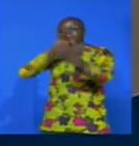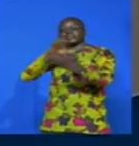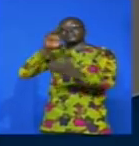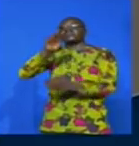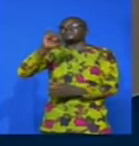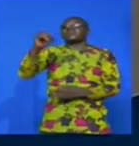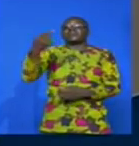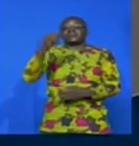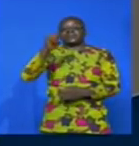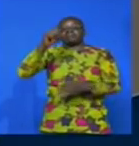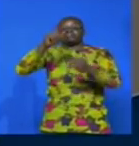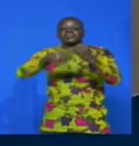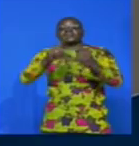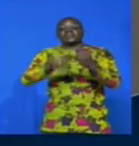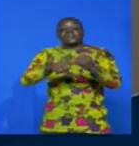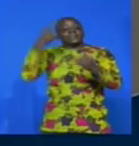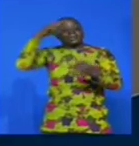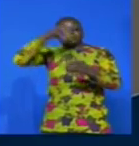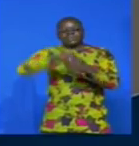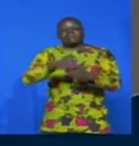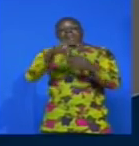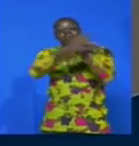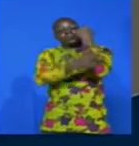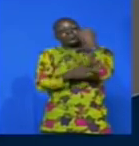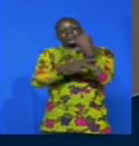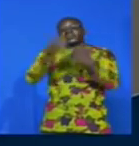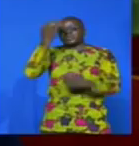les derniers bastions d'opposants dans la province de Kouneitra.